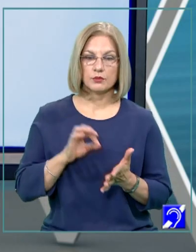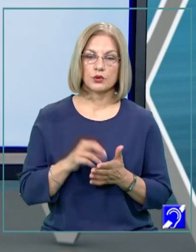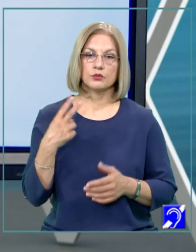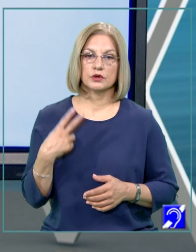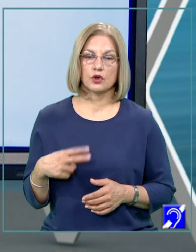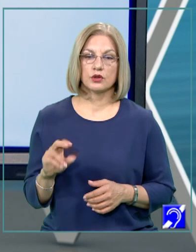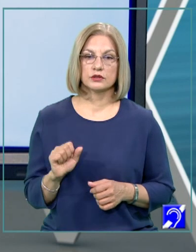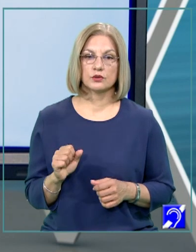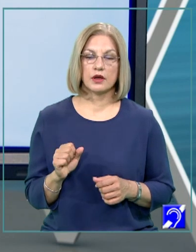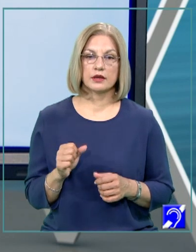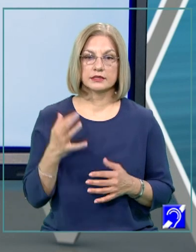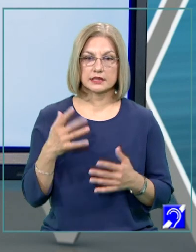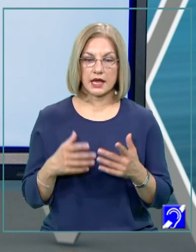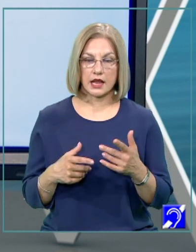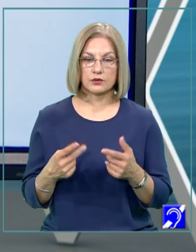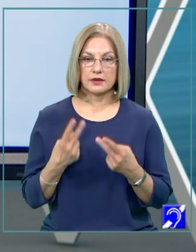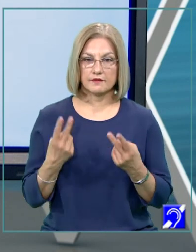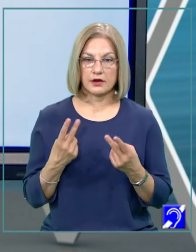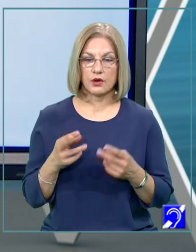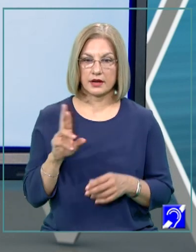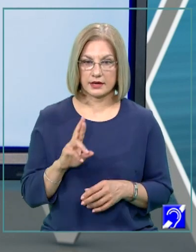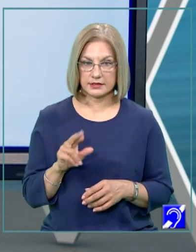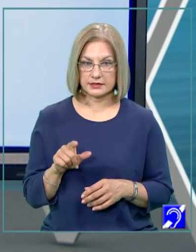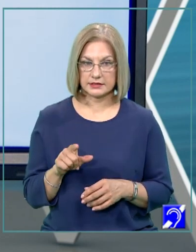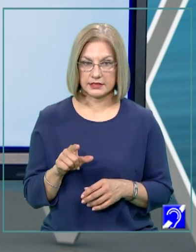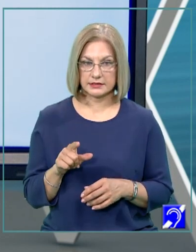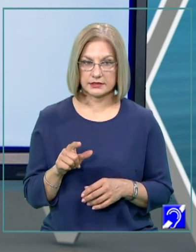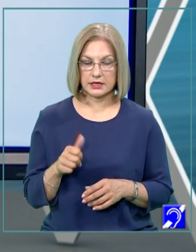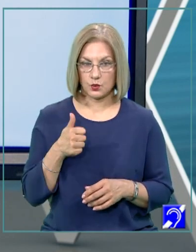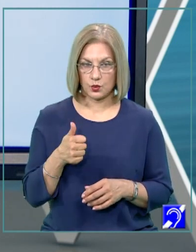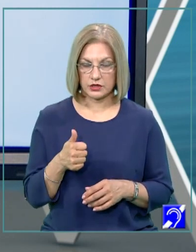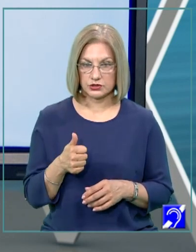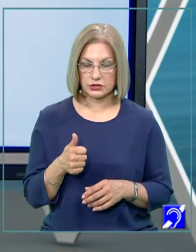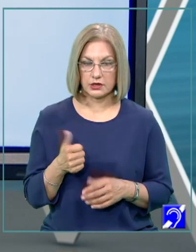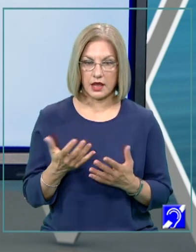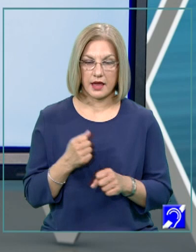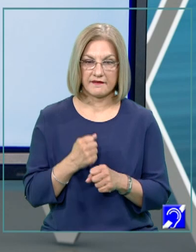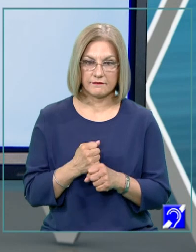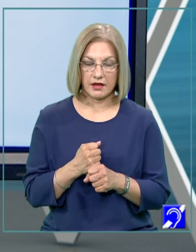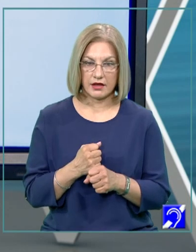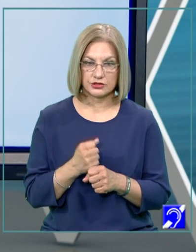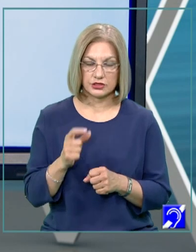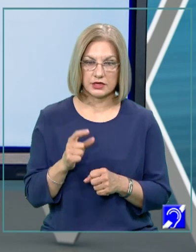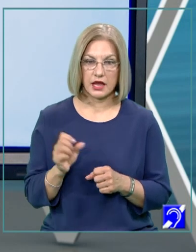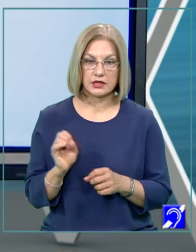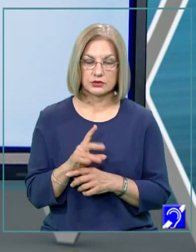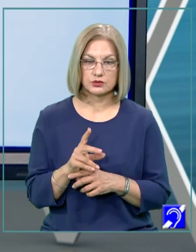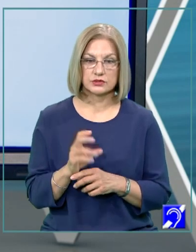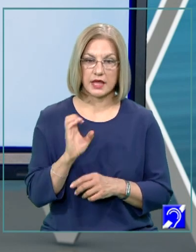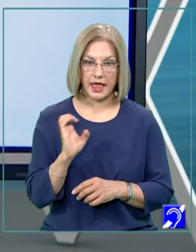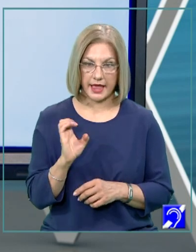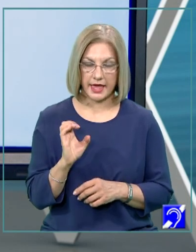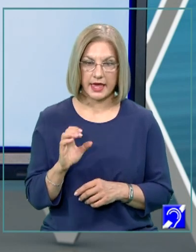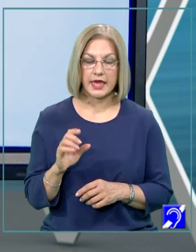continuare să calculăm valoarea rezistenței unice care face ca sursa de tensiune electromotoare e